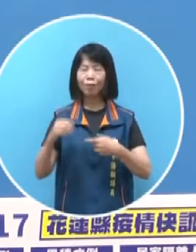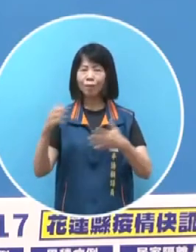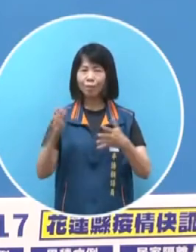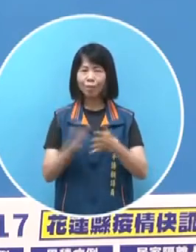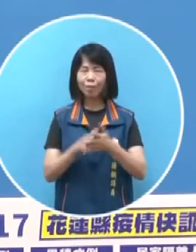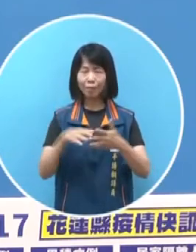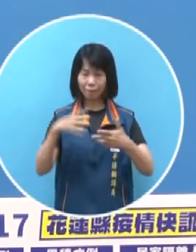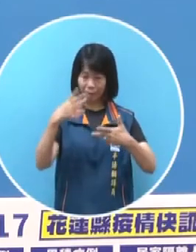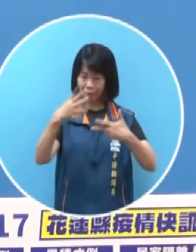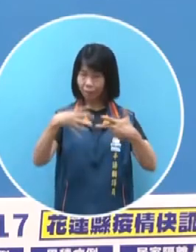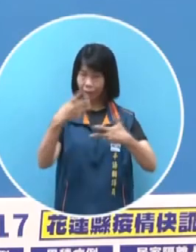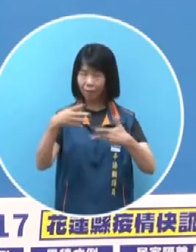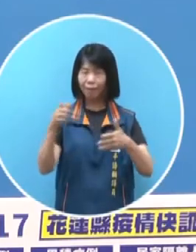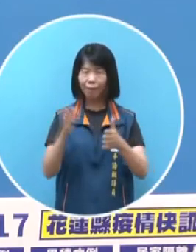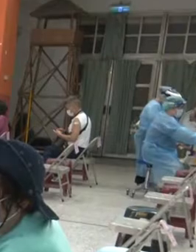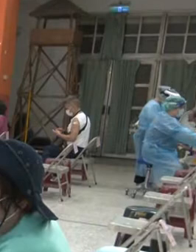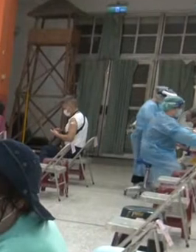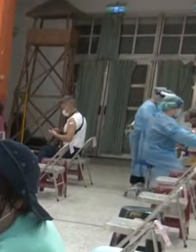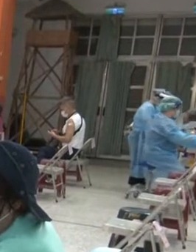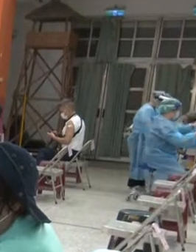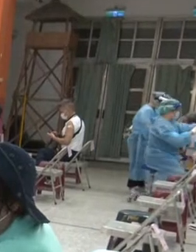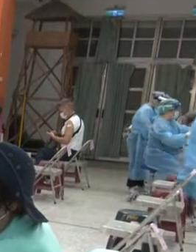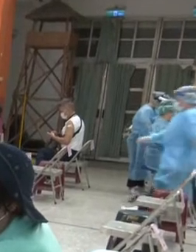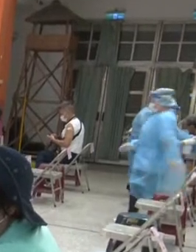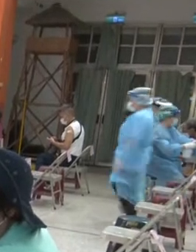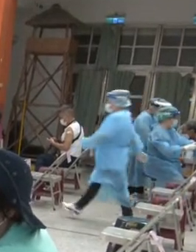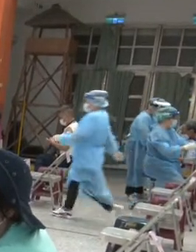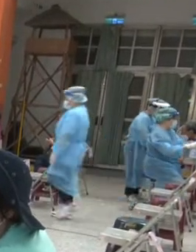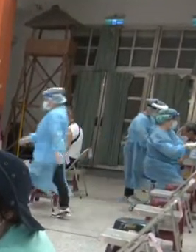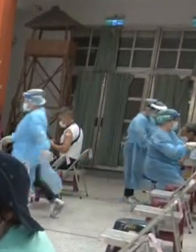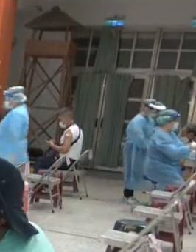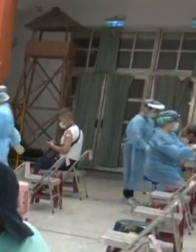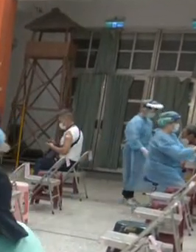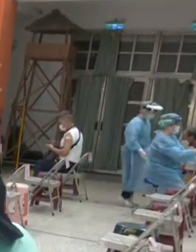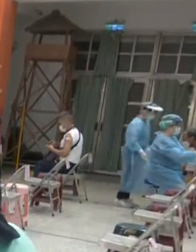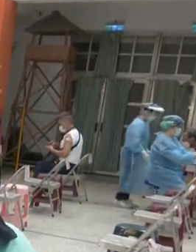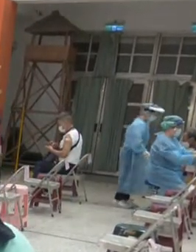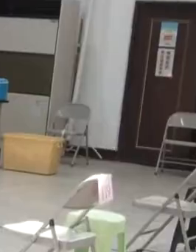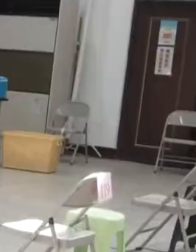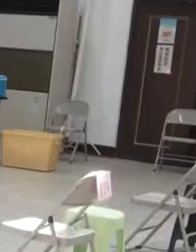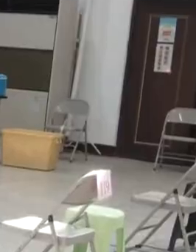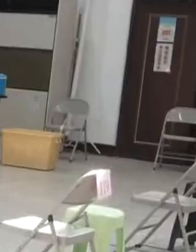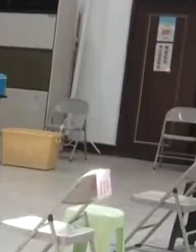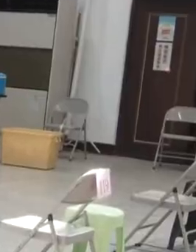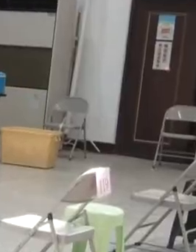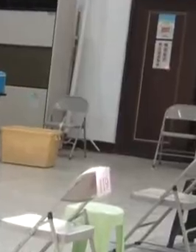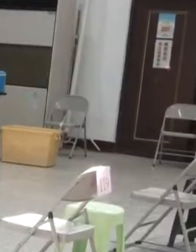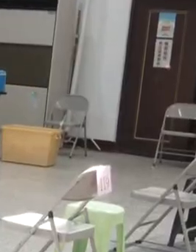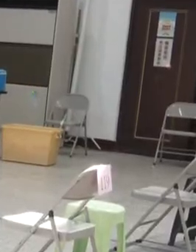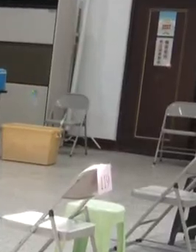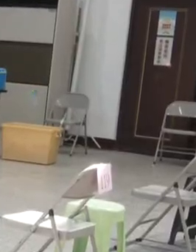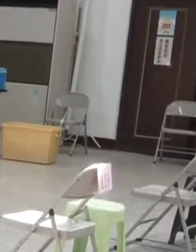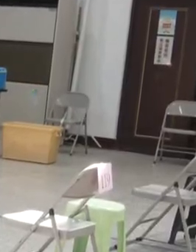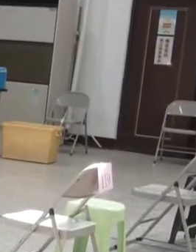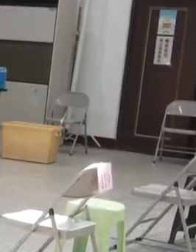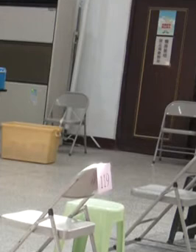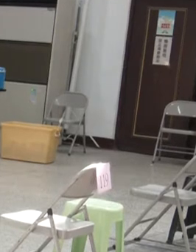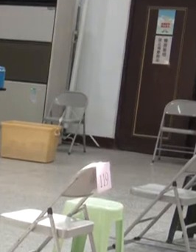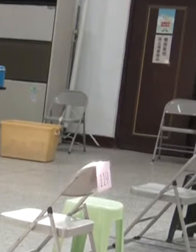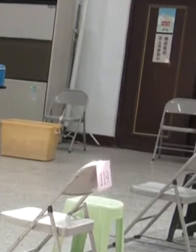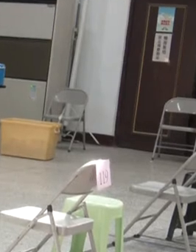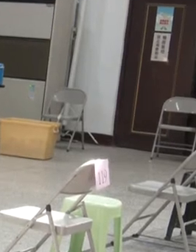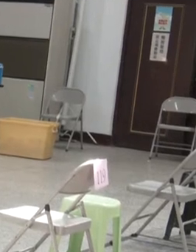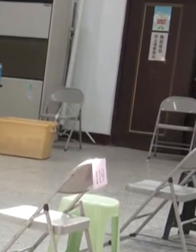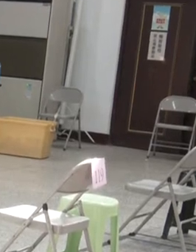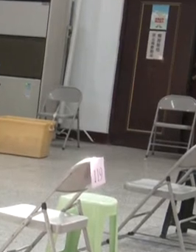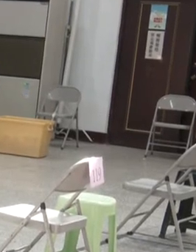以 AZ 为主，花莲县卫生局长朱家祥也呼吁乡亲在十九号中以前到一九二二上网登记。